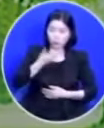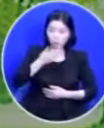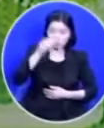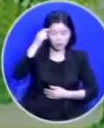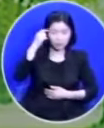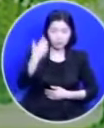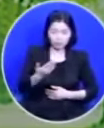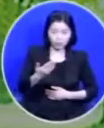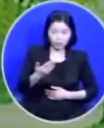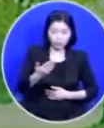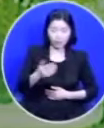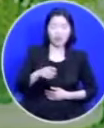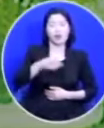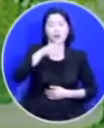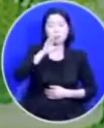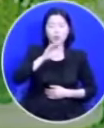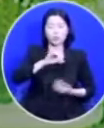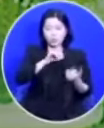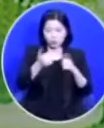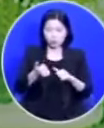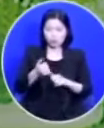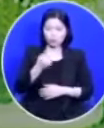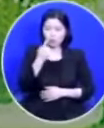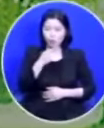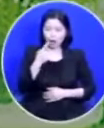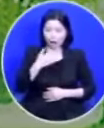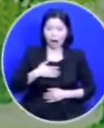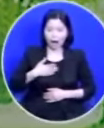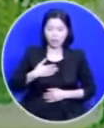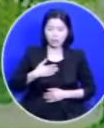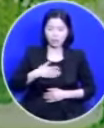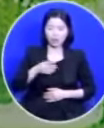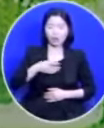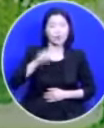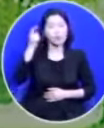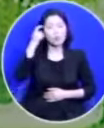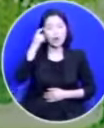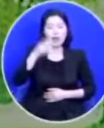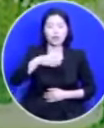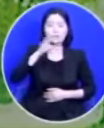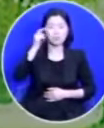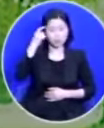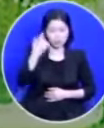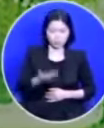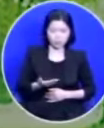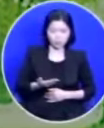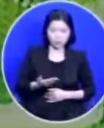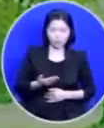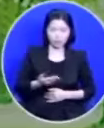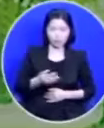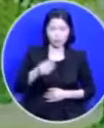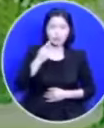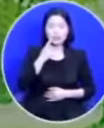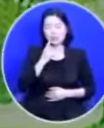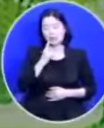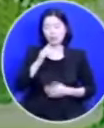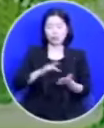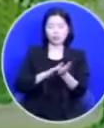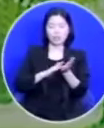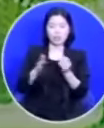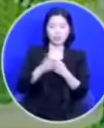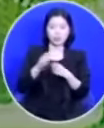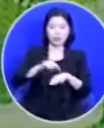죽는 것 뻔히 아는데 그거 독약 마시고 왜 죽 씁니까 도약 때문에 마음 흔들릴 사람 아무도